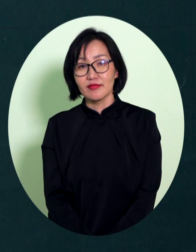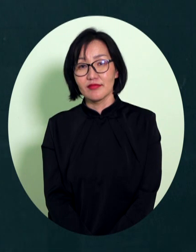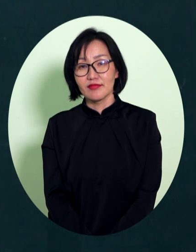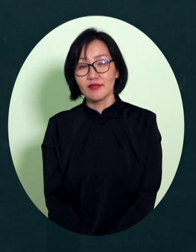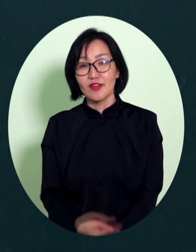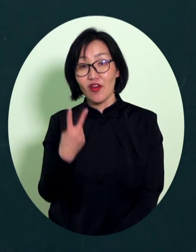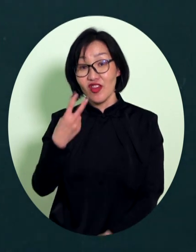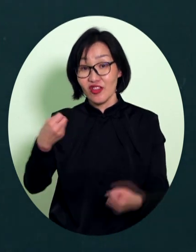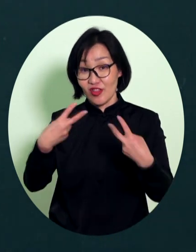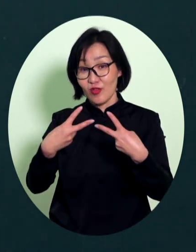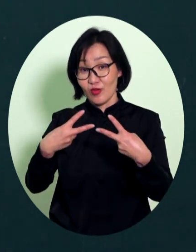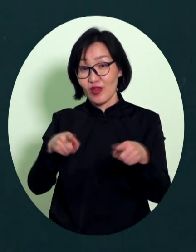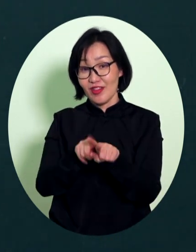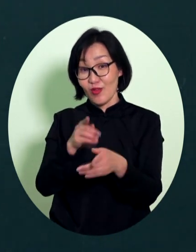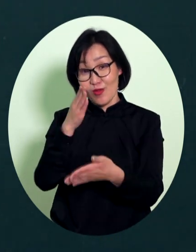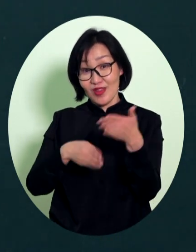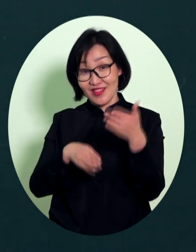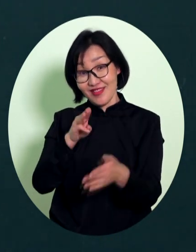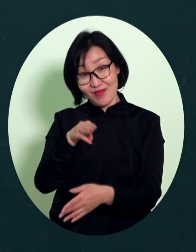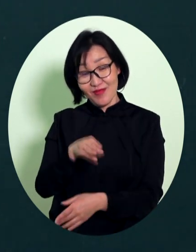хоёр тэнцээ хуваагдах.